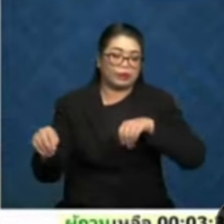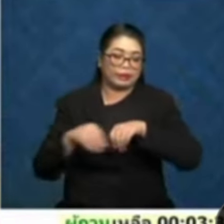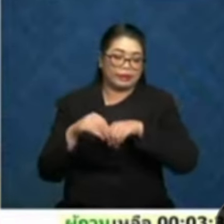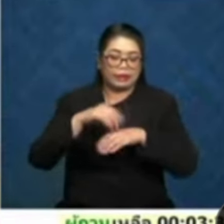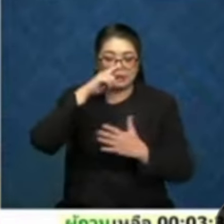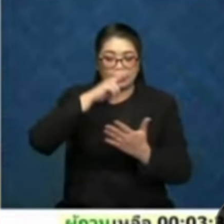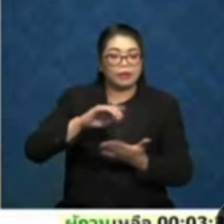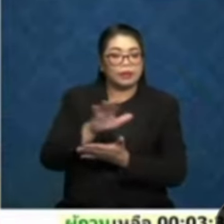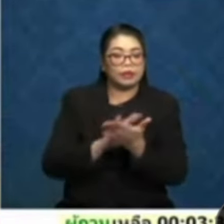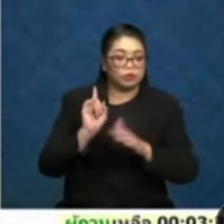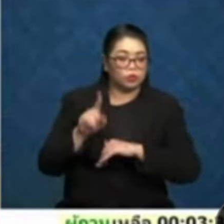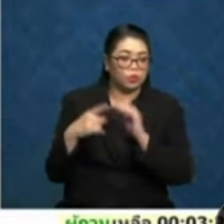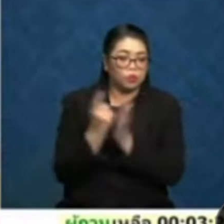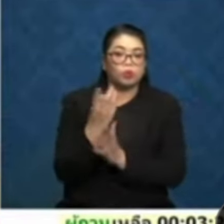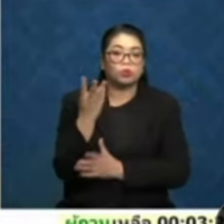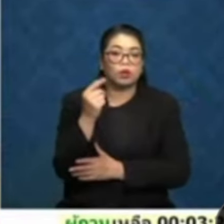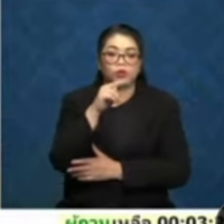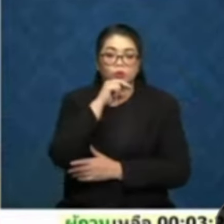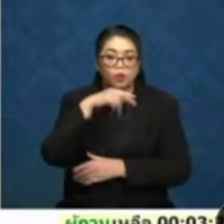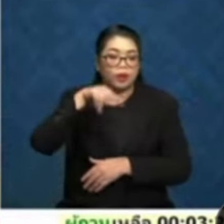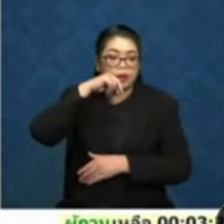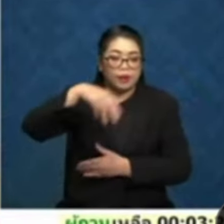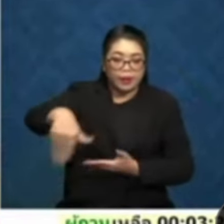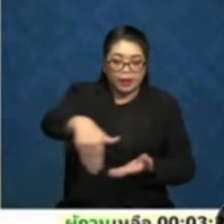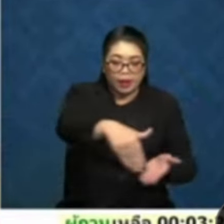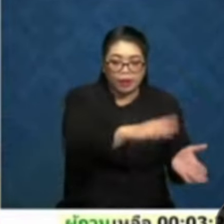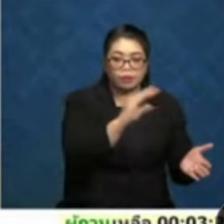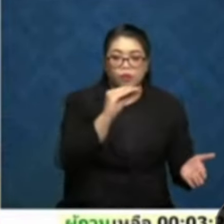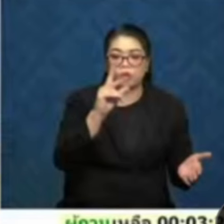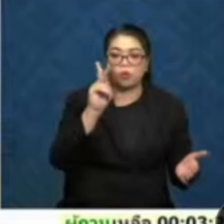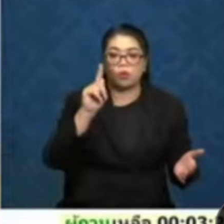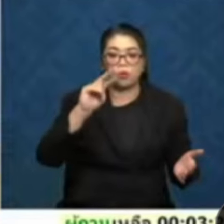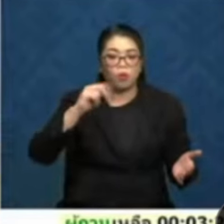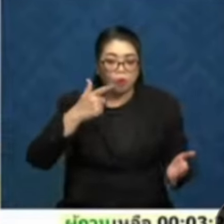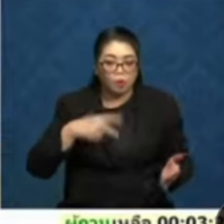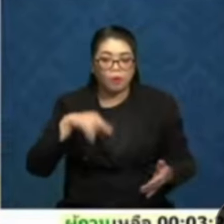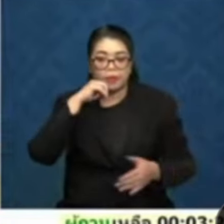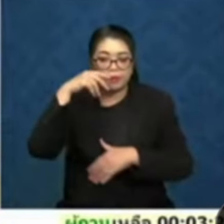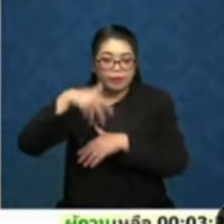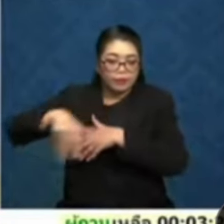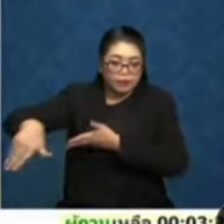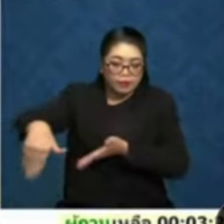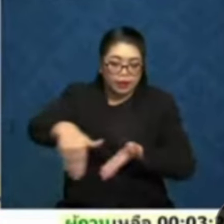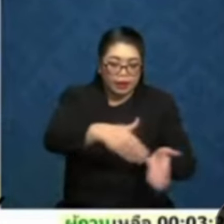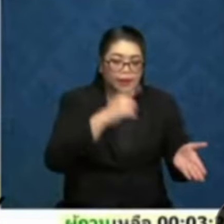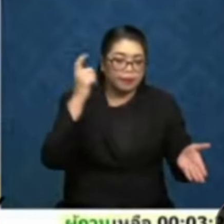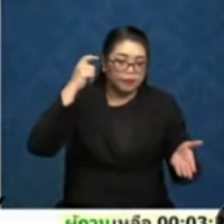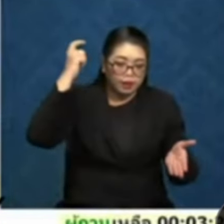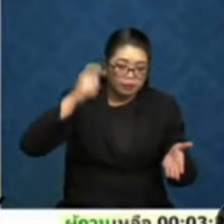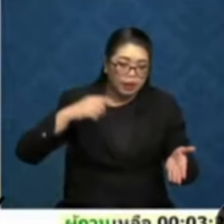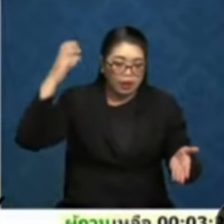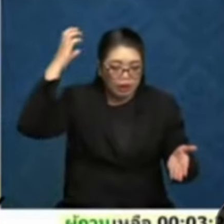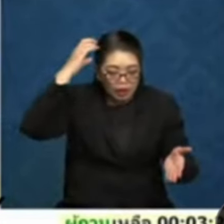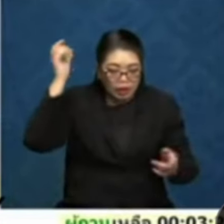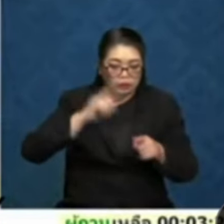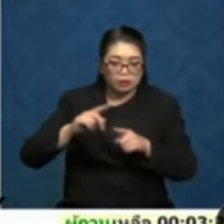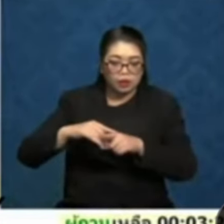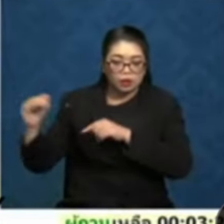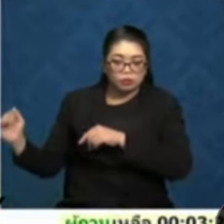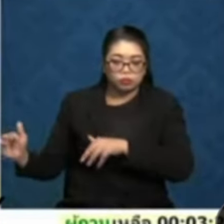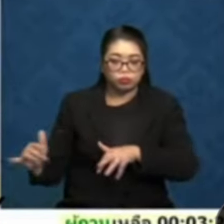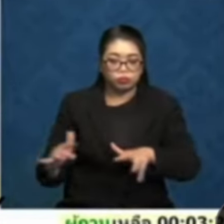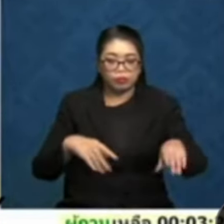ประเทศไทยเนี่ยต่อชั่วโมงมีปริมาณมากน้อยอย่างไรทำให้เราไม่สามารถที่จะบริหารจัดการในองค์รวมได้ก็อยากจะสอบถามความชัดเจนครับ